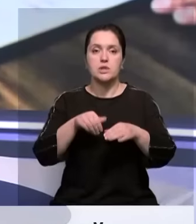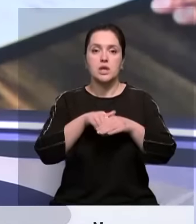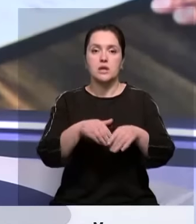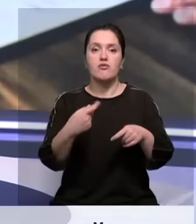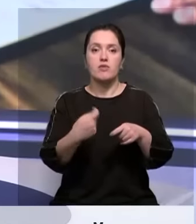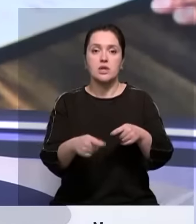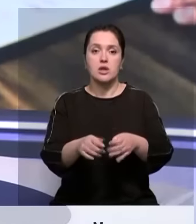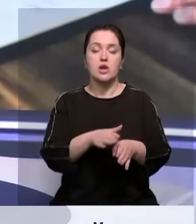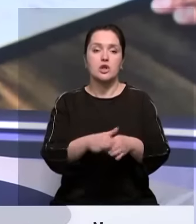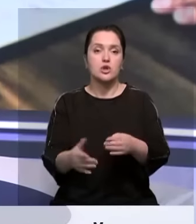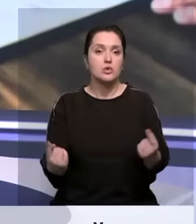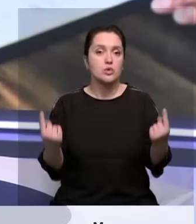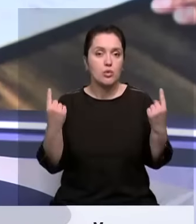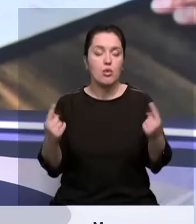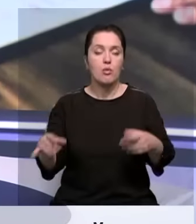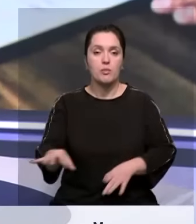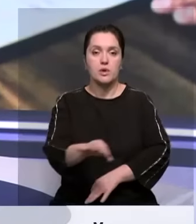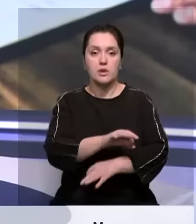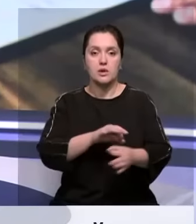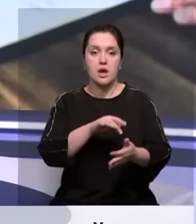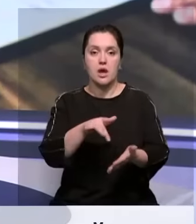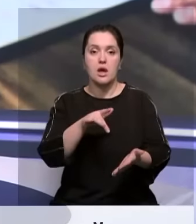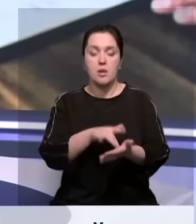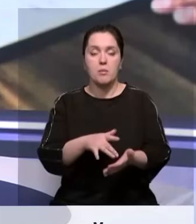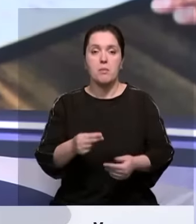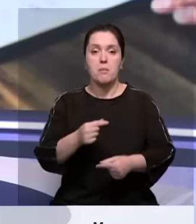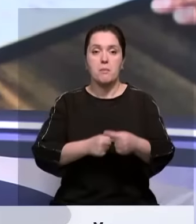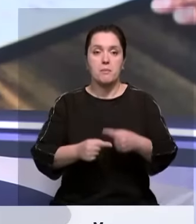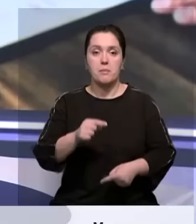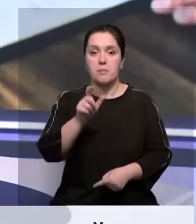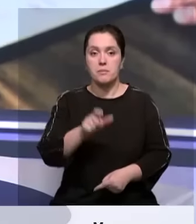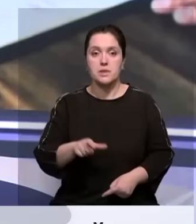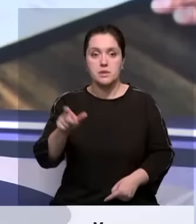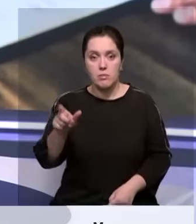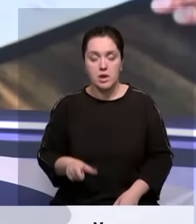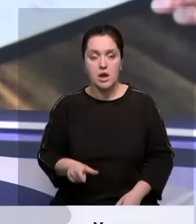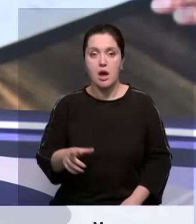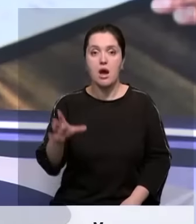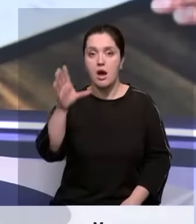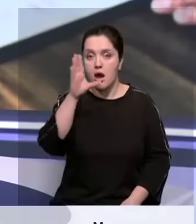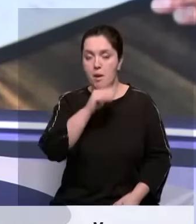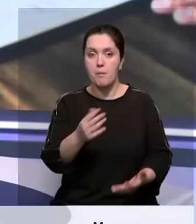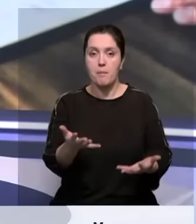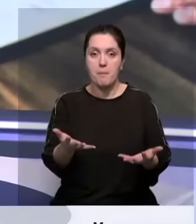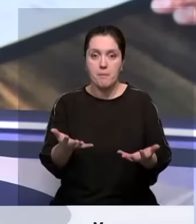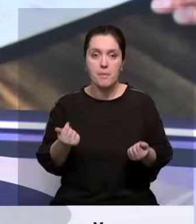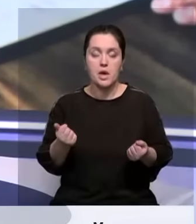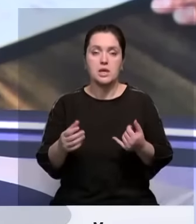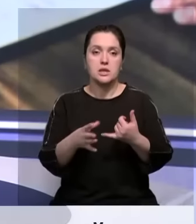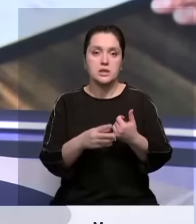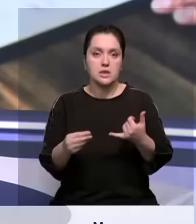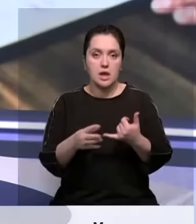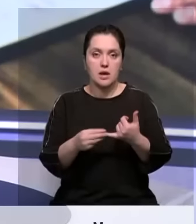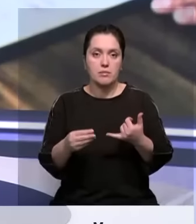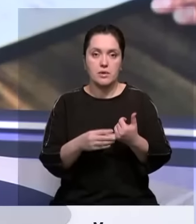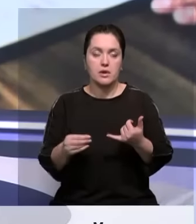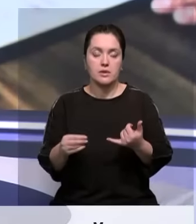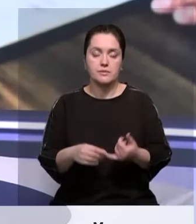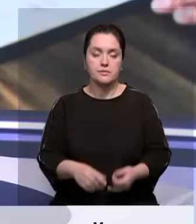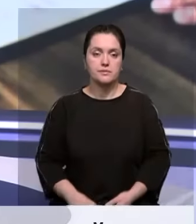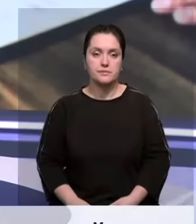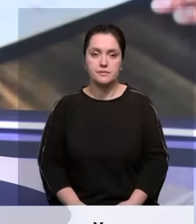вопросы инвесторов, которые реализуют масштабные проекты в регионе. К примеру, некоторые бизнесмены смогли получить дополнительные участки земли.